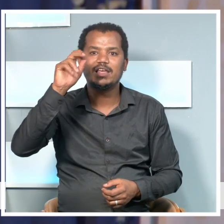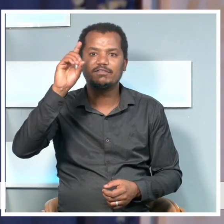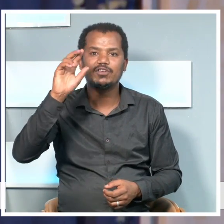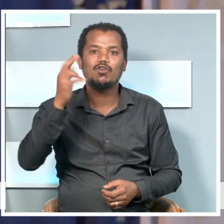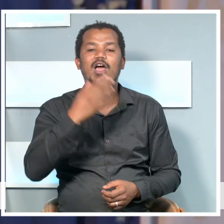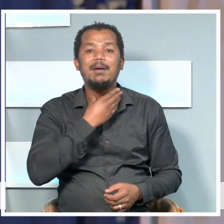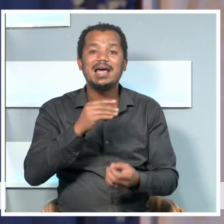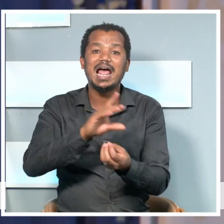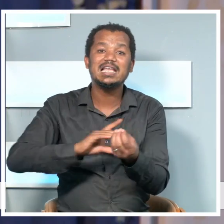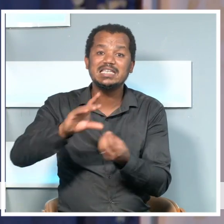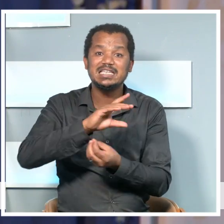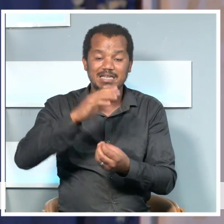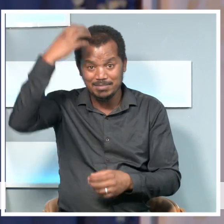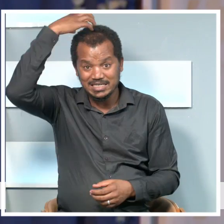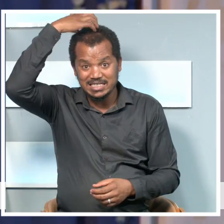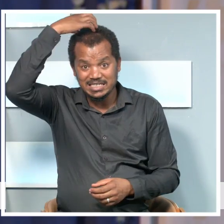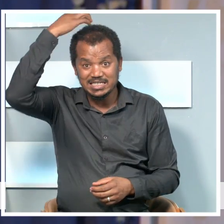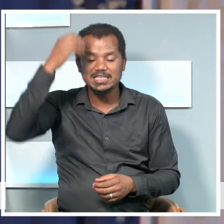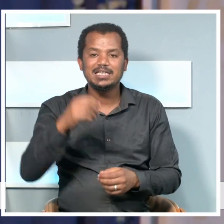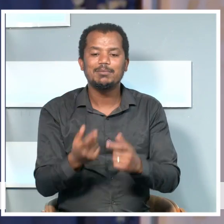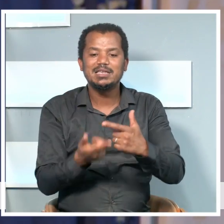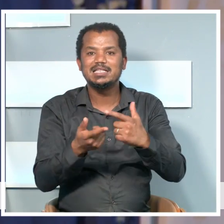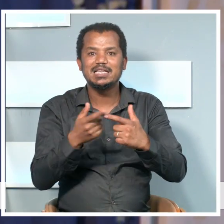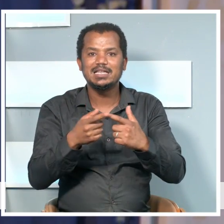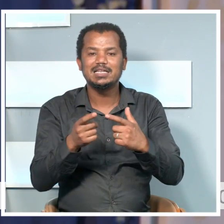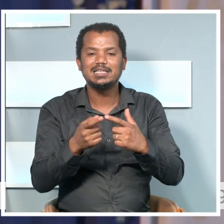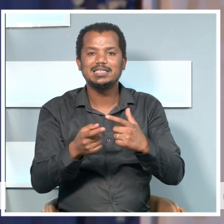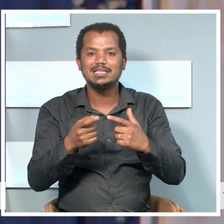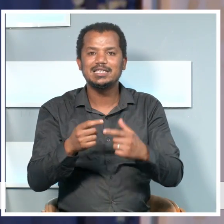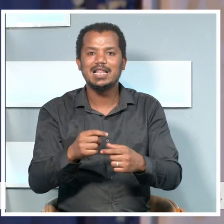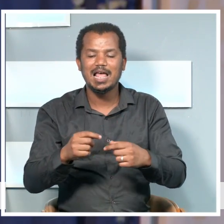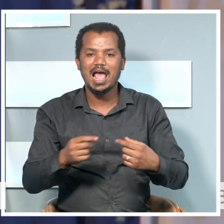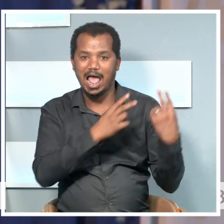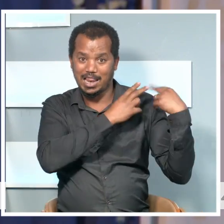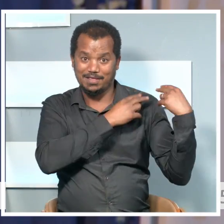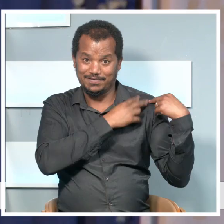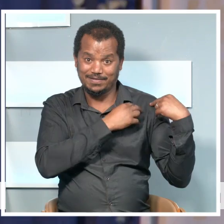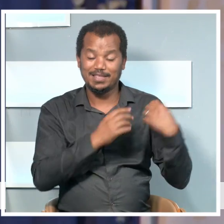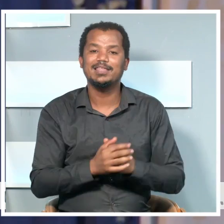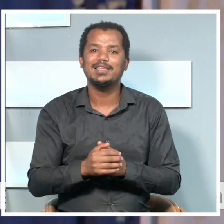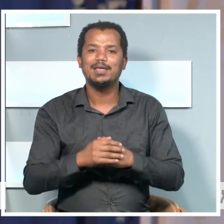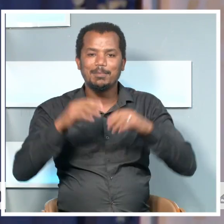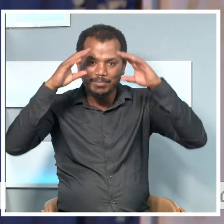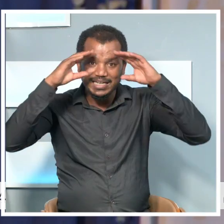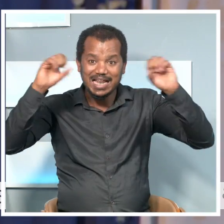ደፍሮ የአማራ ብሔራዊ ክልላዊ መንግስት ምክትል ርዕሰ መስተዳድር እንዲሁም ደግሞ